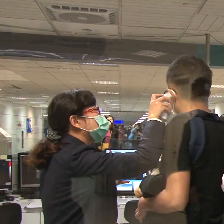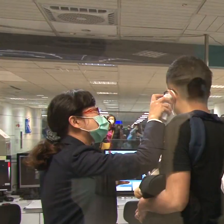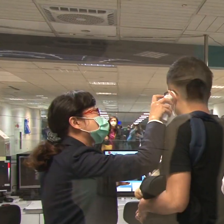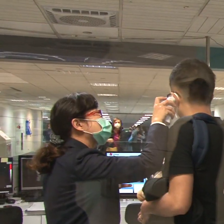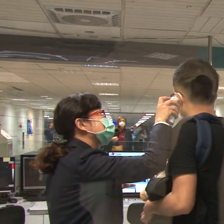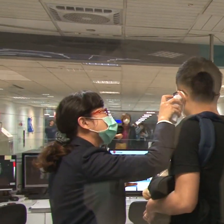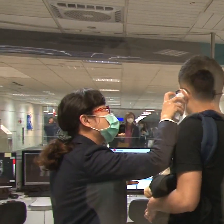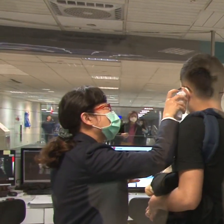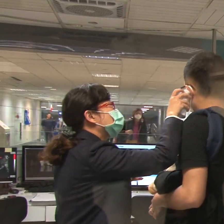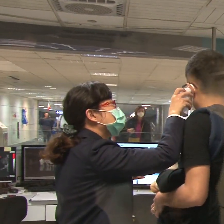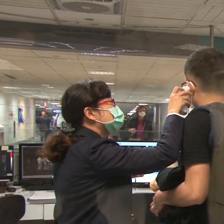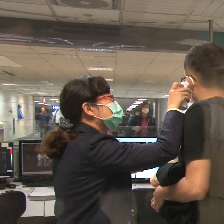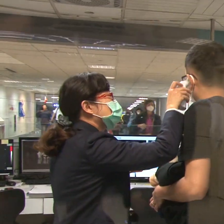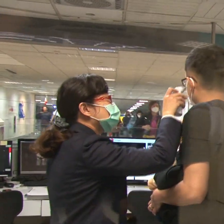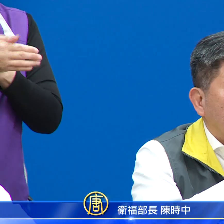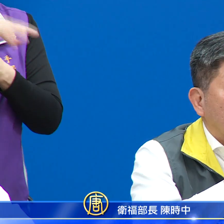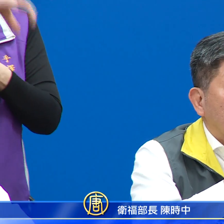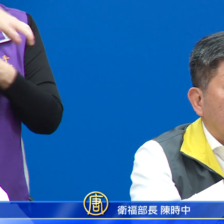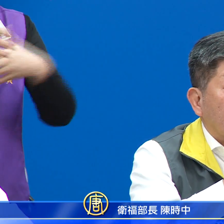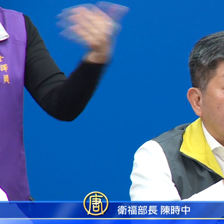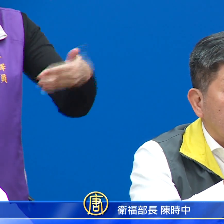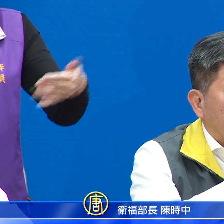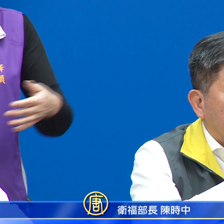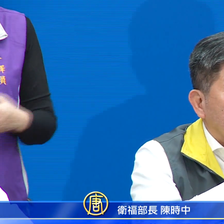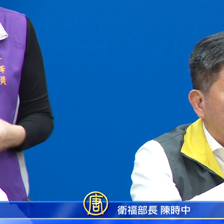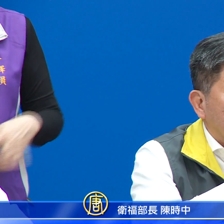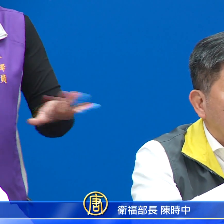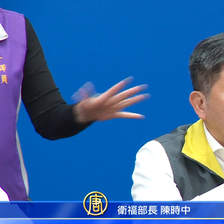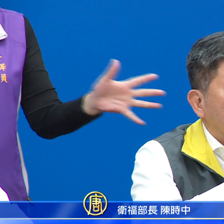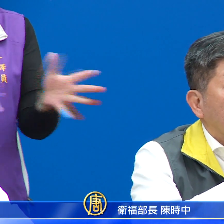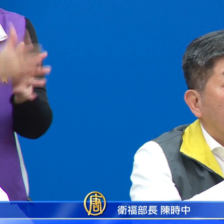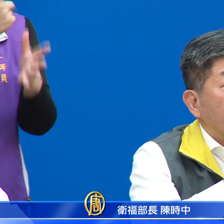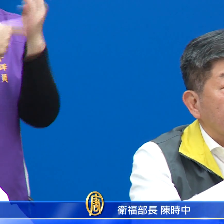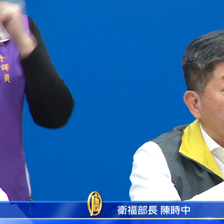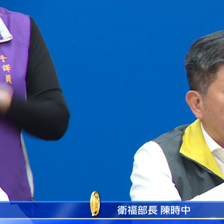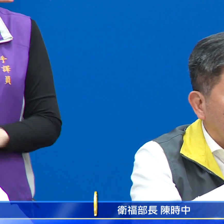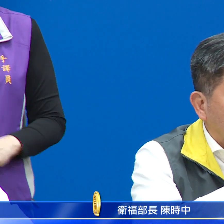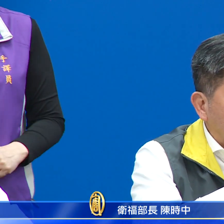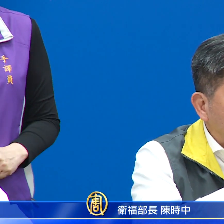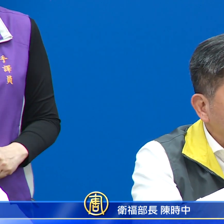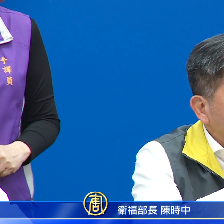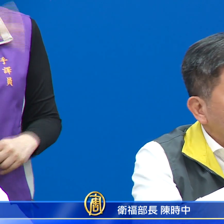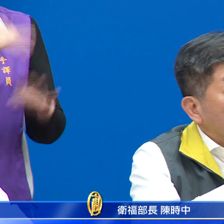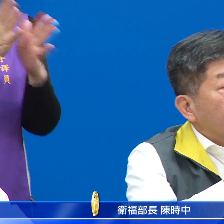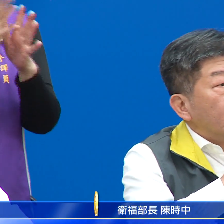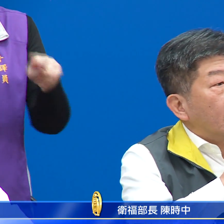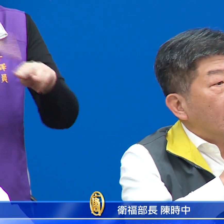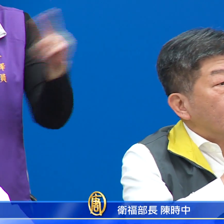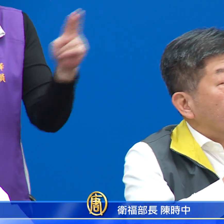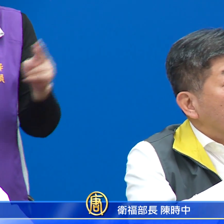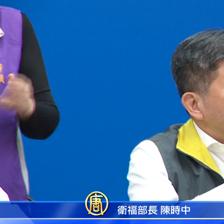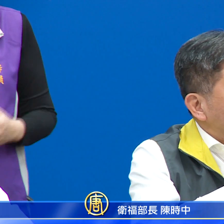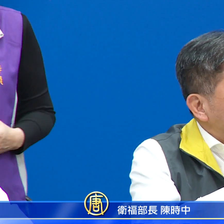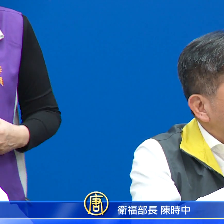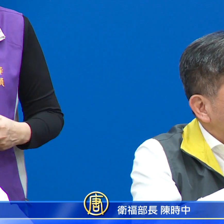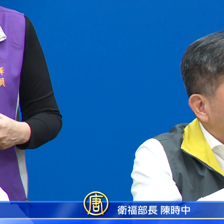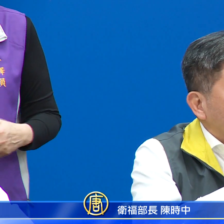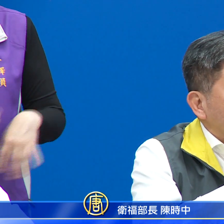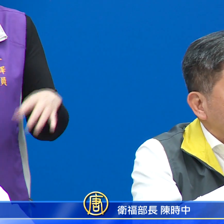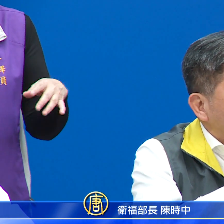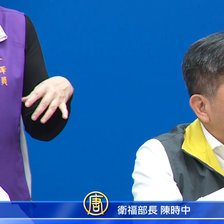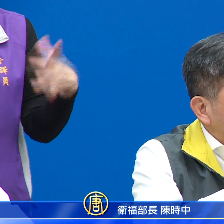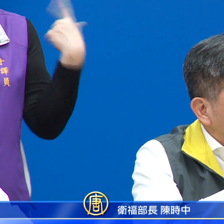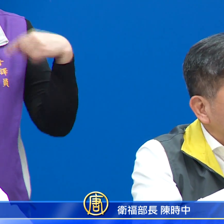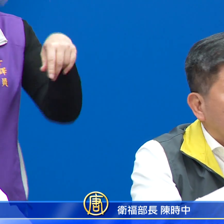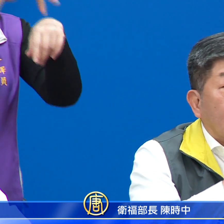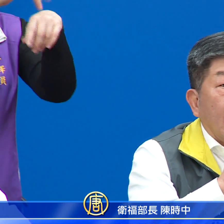成为台湾第二例痊愈患者。 我宣布大概477位解除列管，就是有接触者按